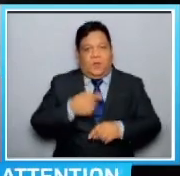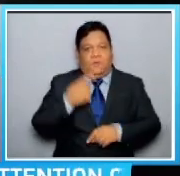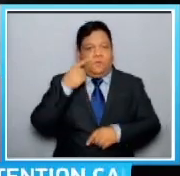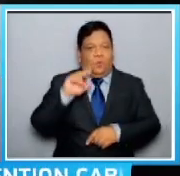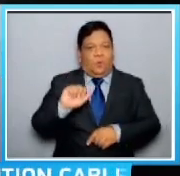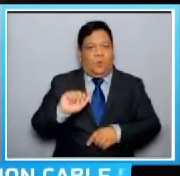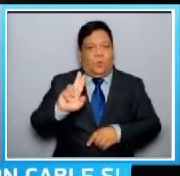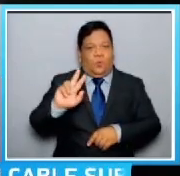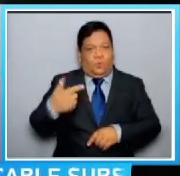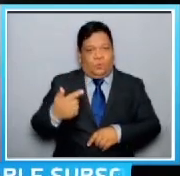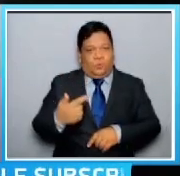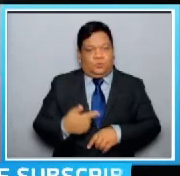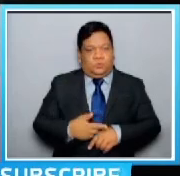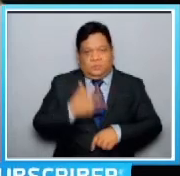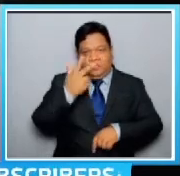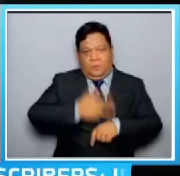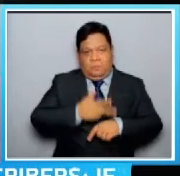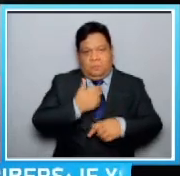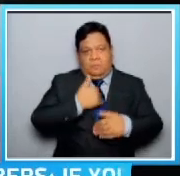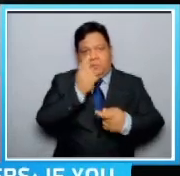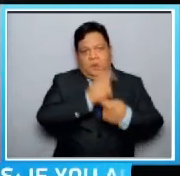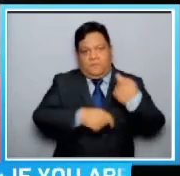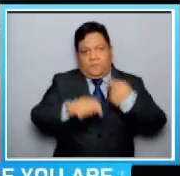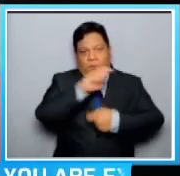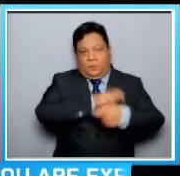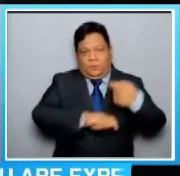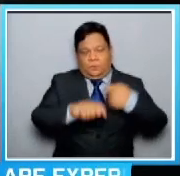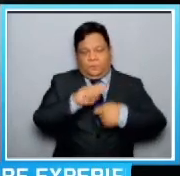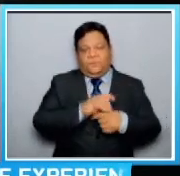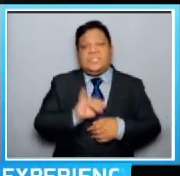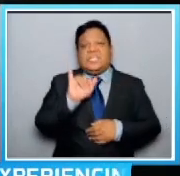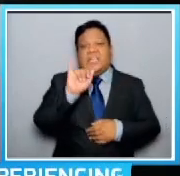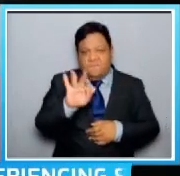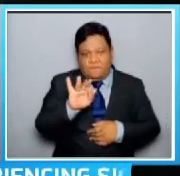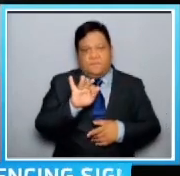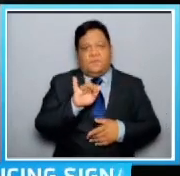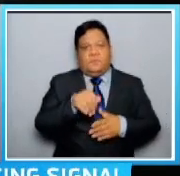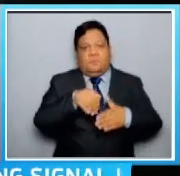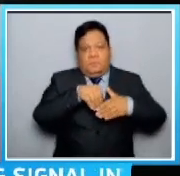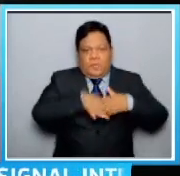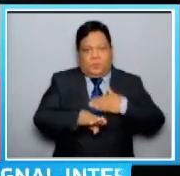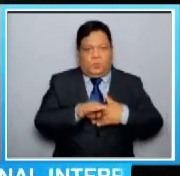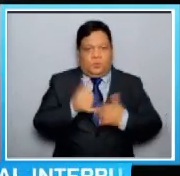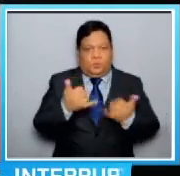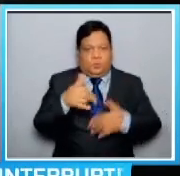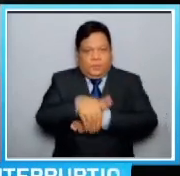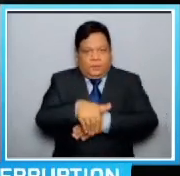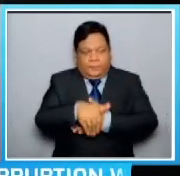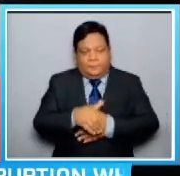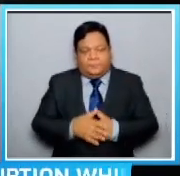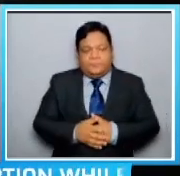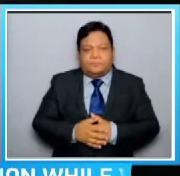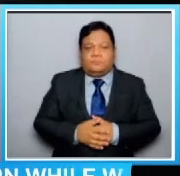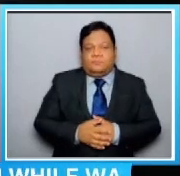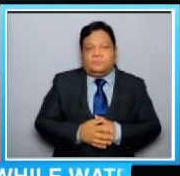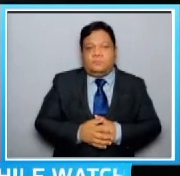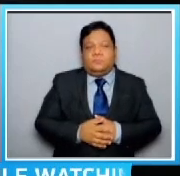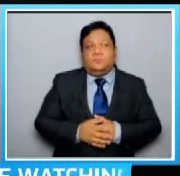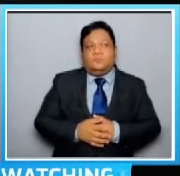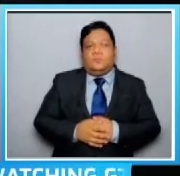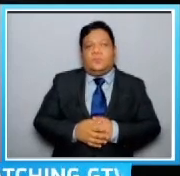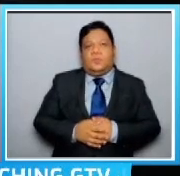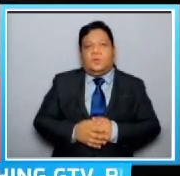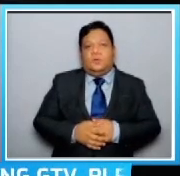Kung makapasok itong si Hinamnor. Ngayon po ay